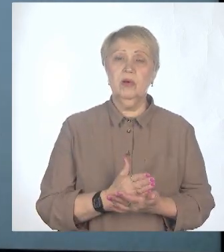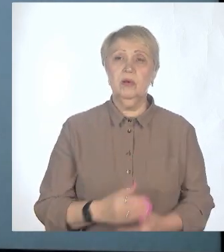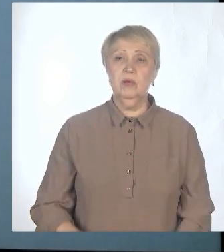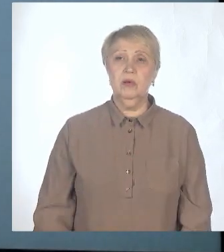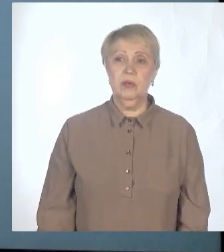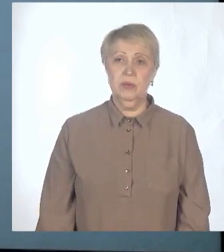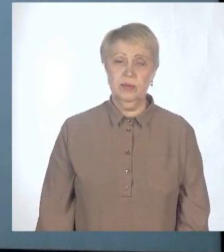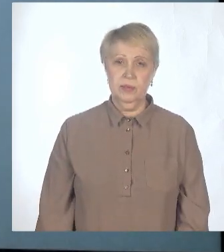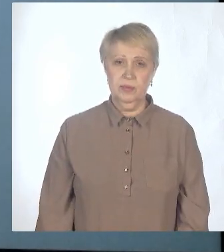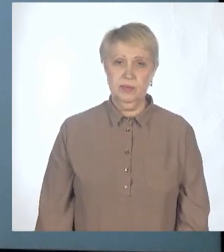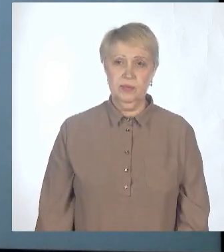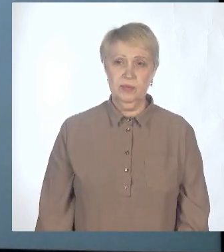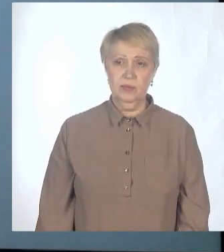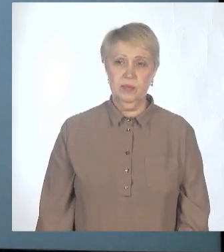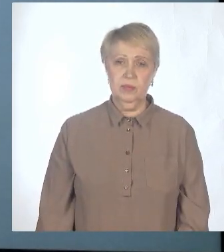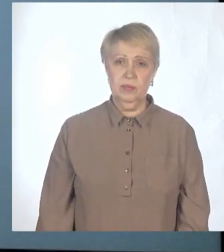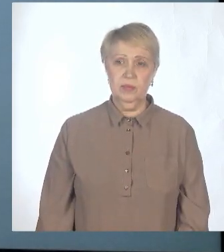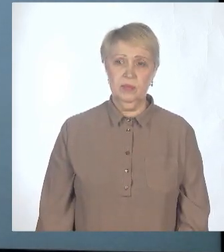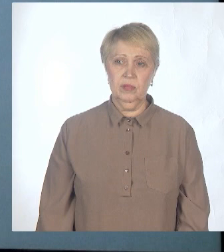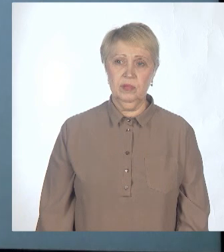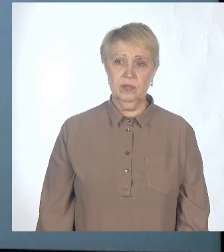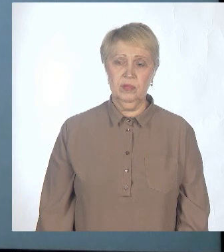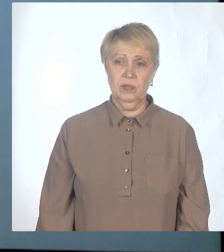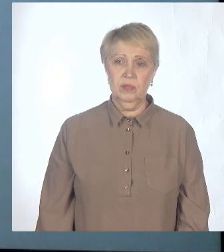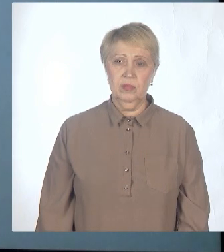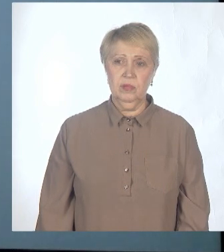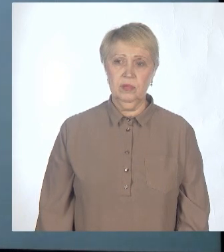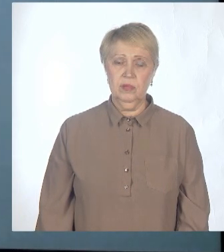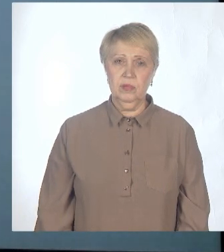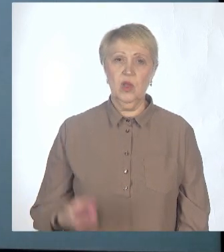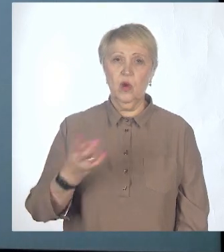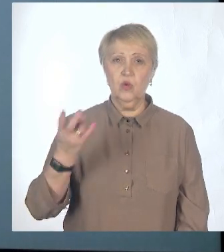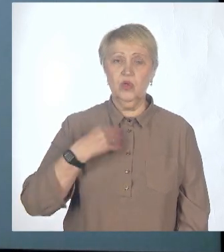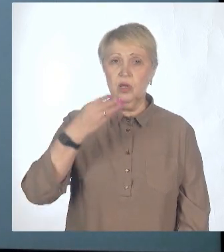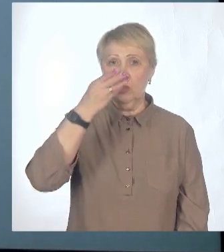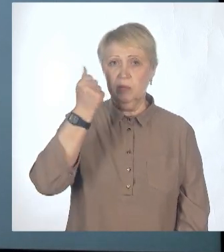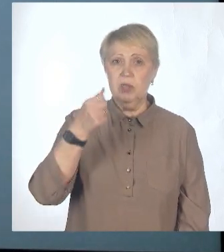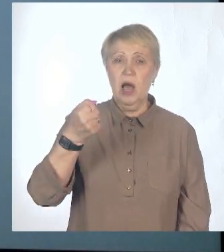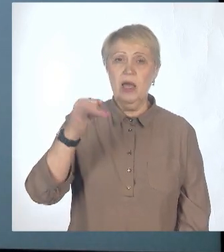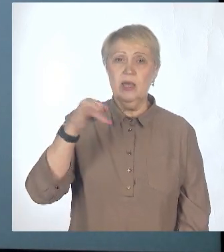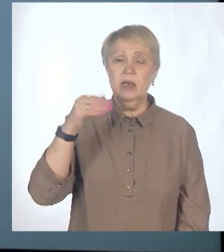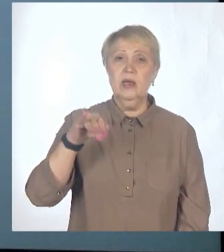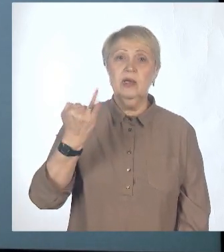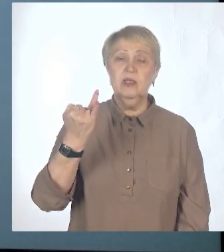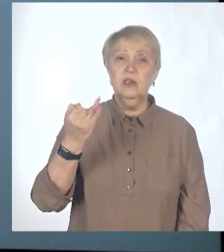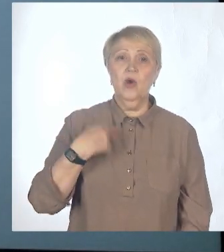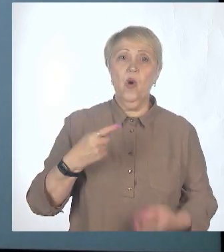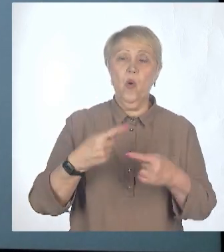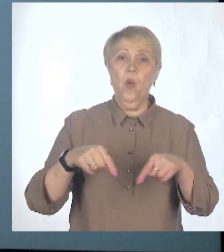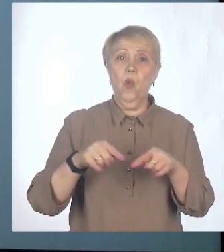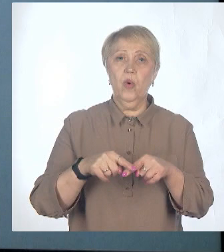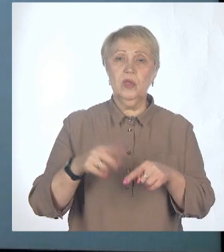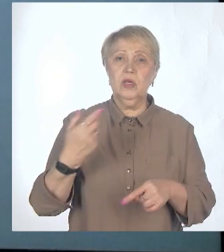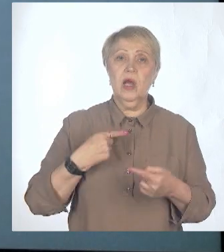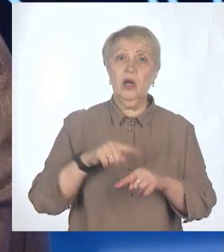ее достаточно быстро. Поэтому вот так. Кроме того, нужно не забывать про IT-отрасль, которая все еще находится в